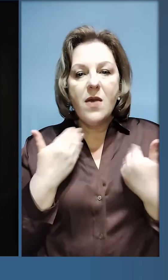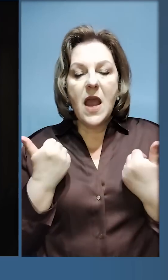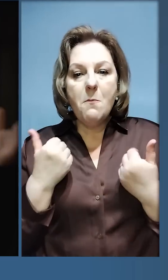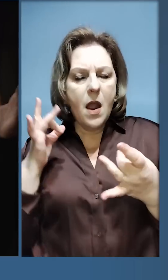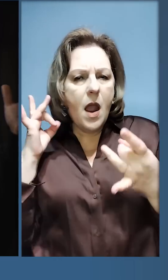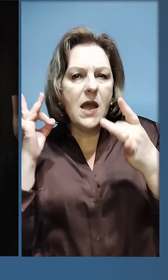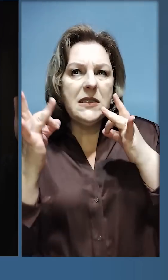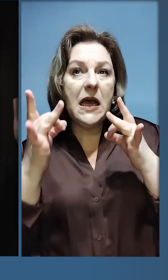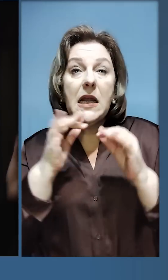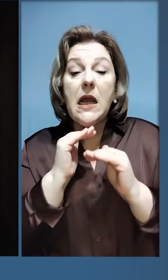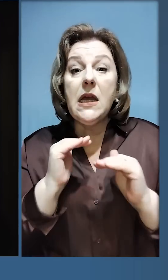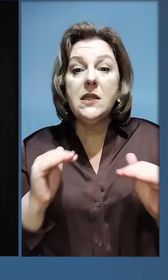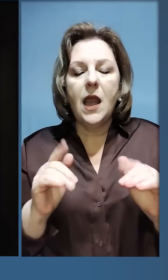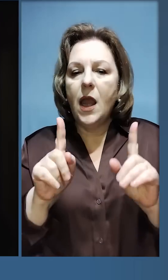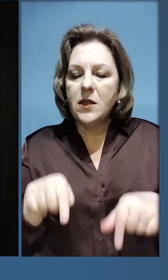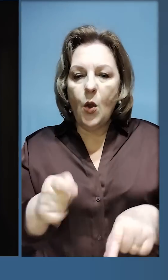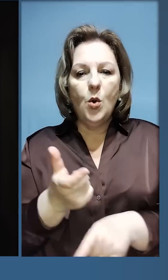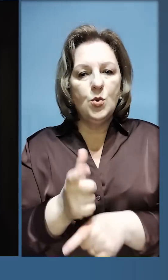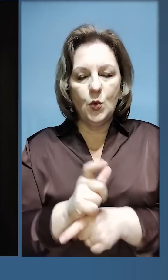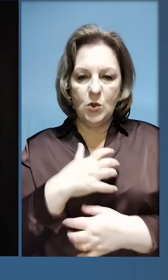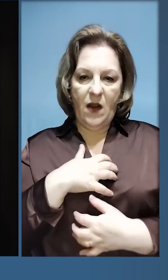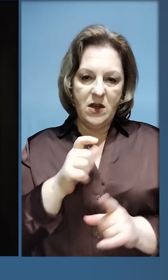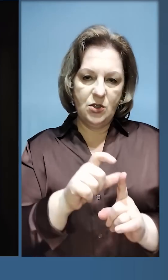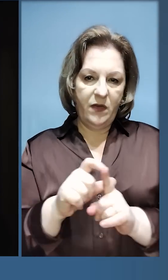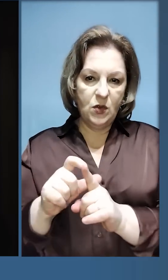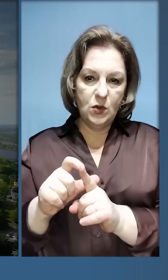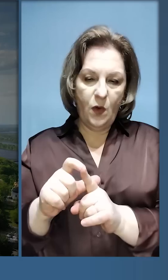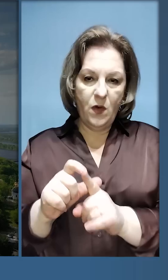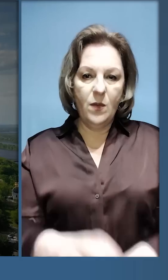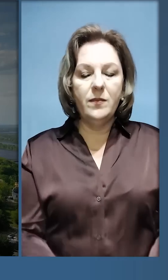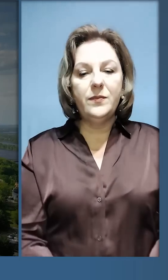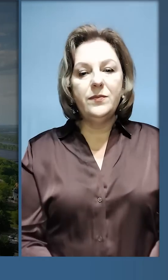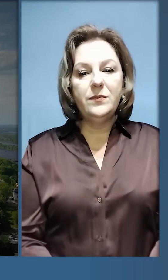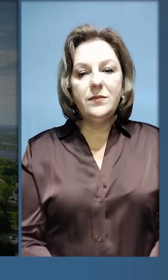Прекрасно. І немає сирени, тиша. Тиша також дуже важливе слово.